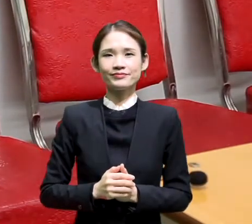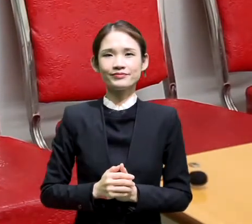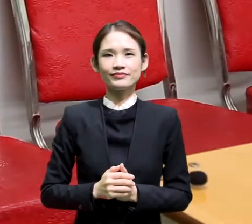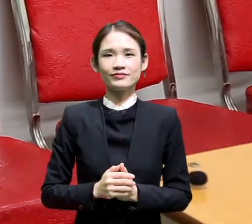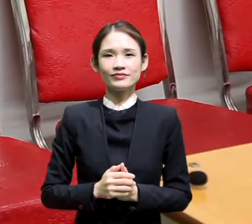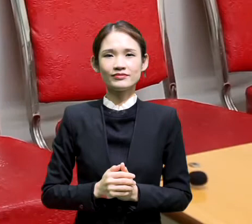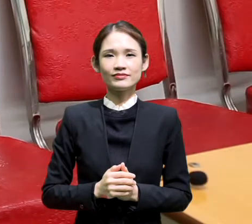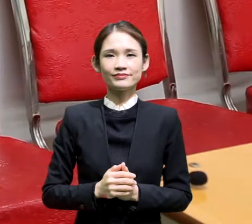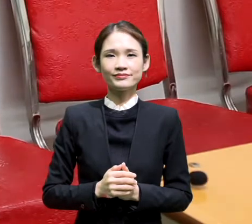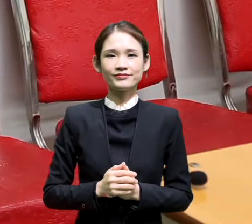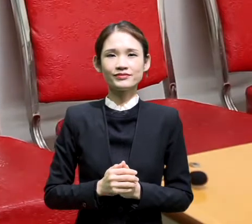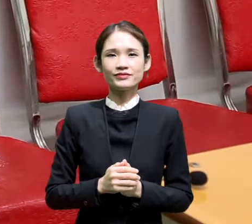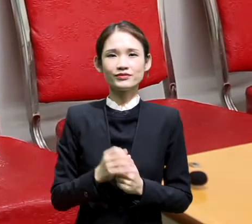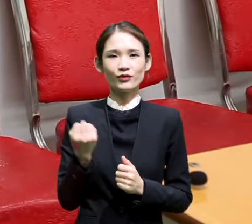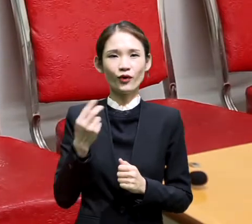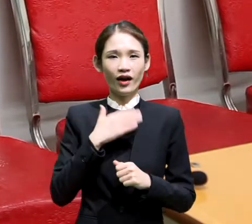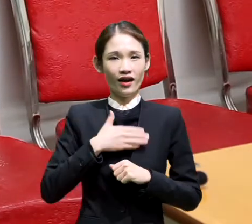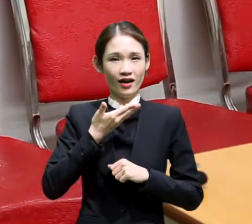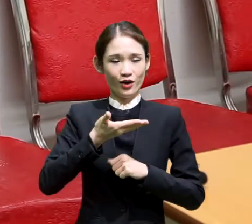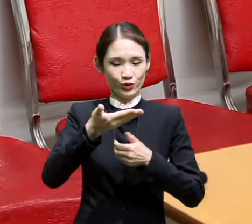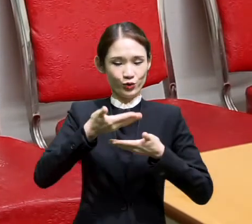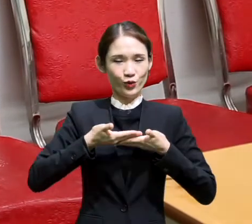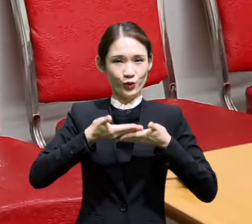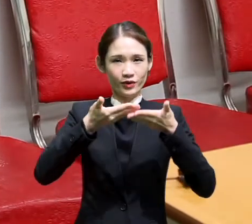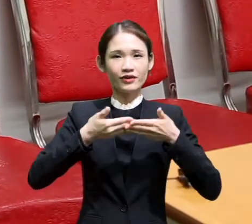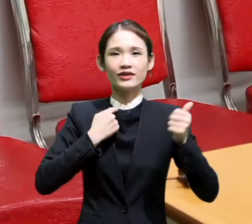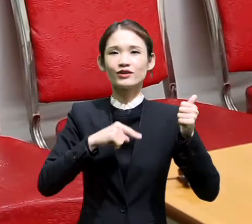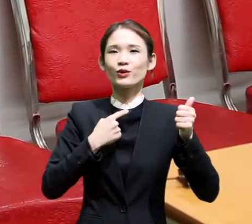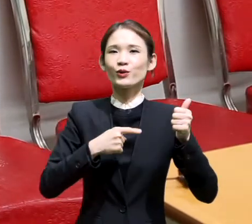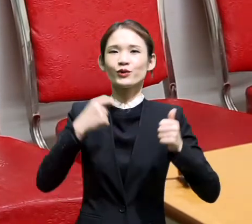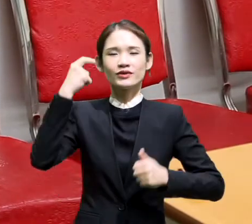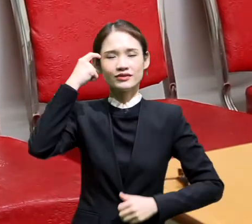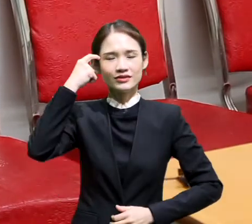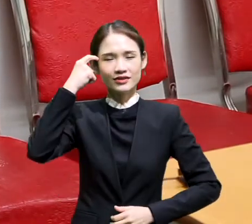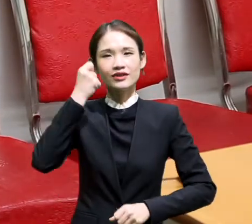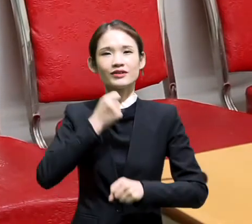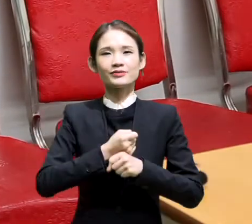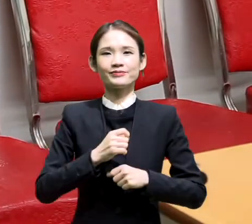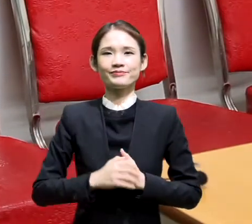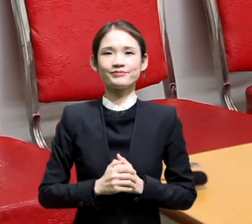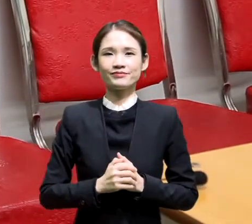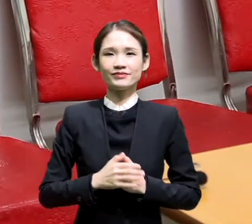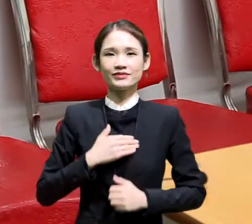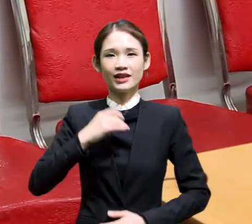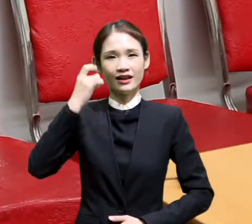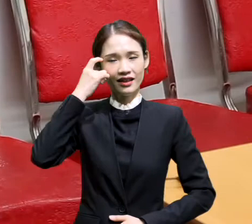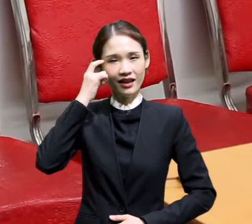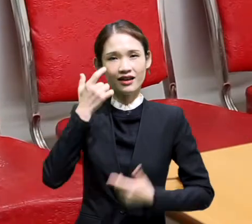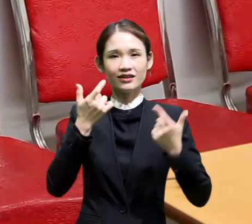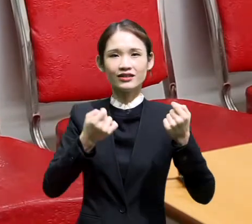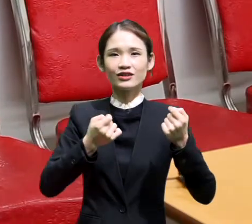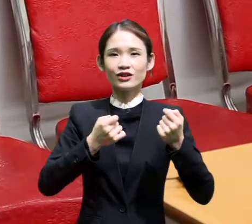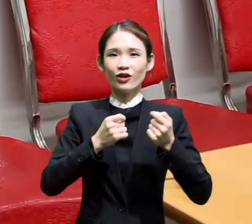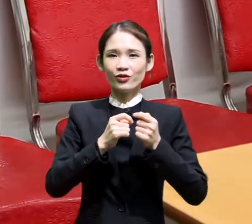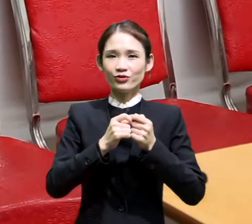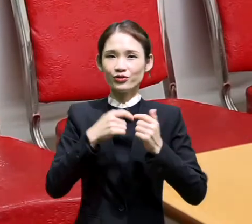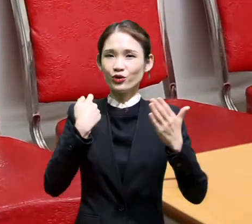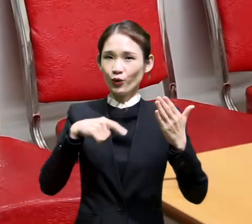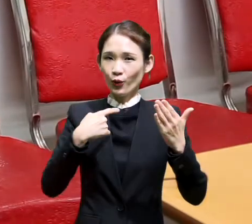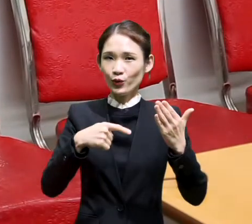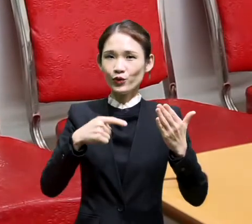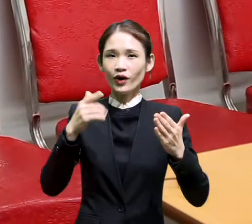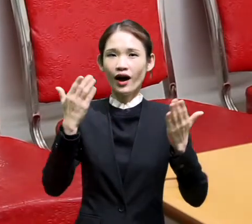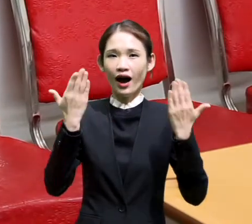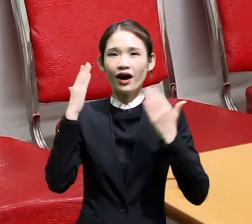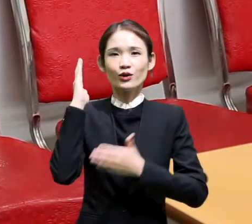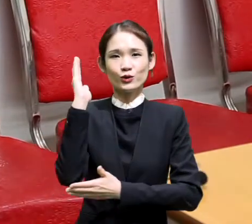to, you know, cope or deal with, you know, with the like disabled people. I think they should be,